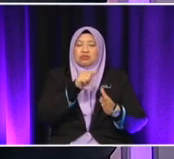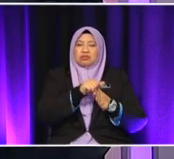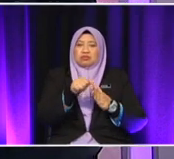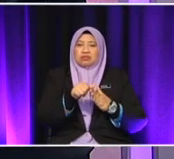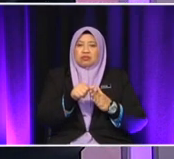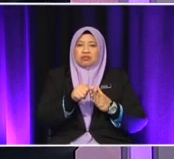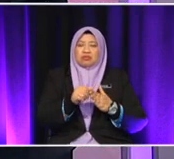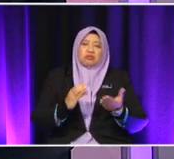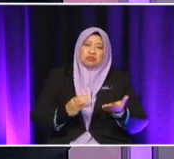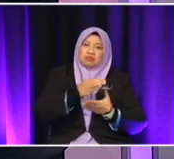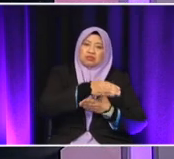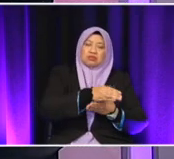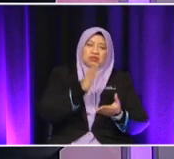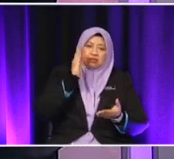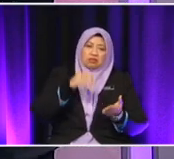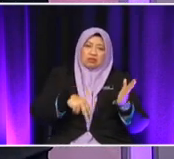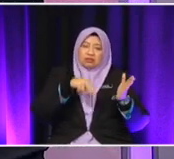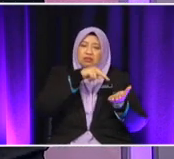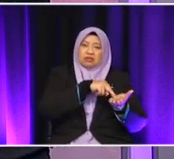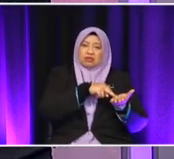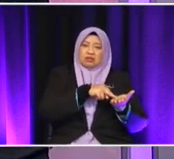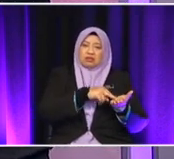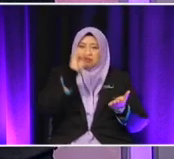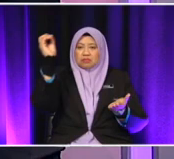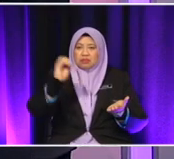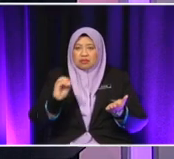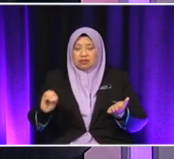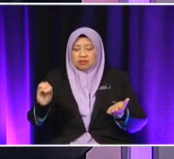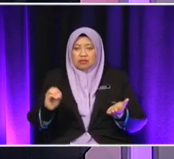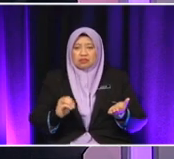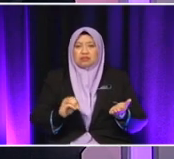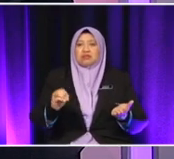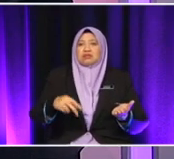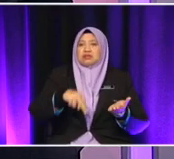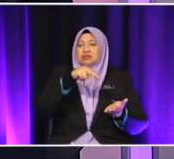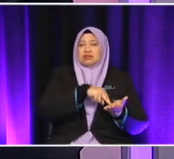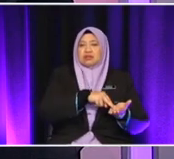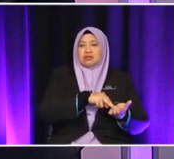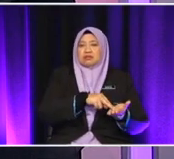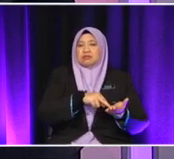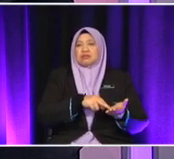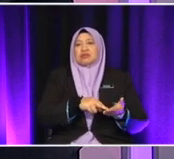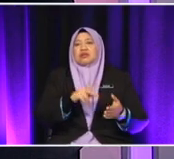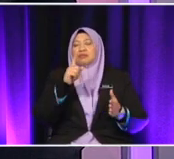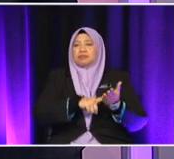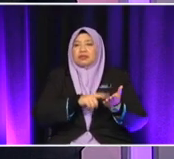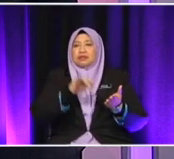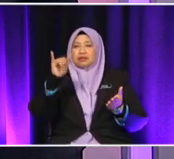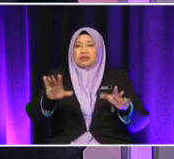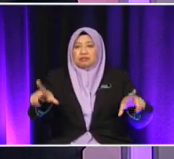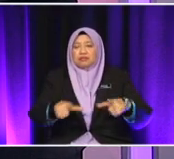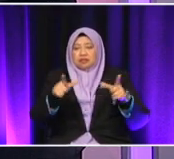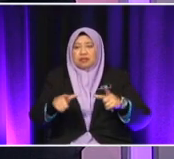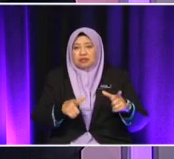Cukai keuntungan Syarikat naik peratus Cukai keuntungan Syarikat naik ataupun meningkat sesuatu yang berlaku bila kerajaan